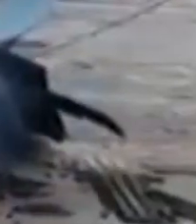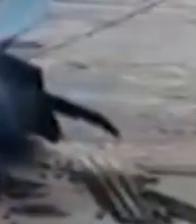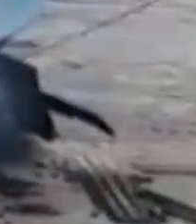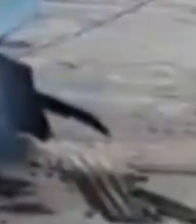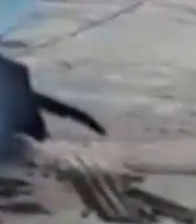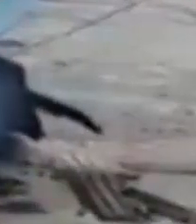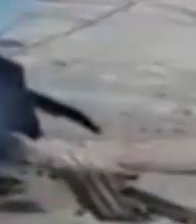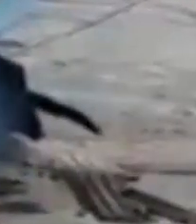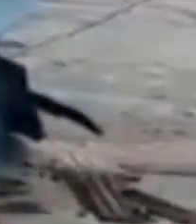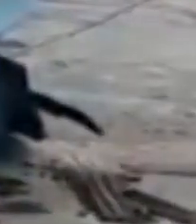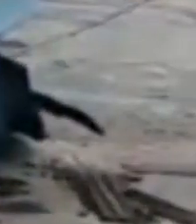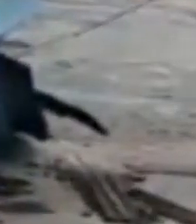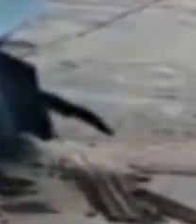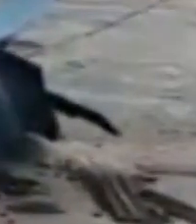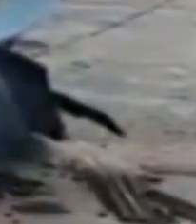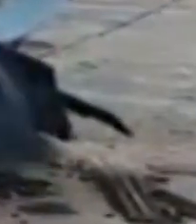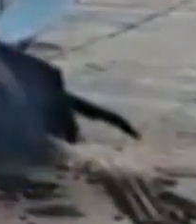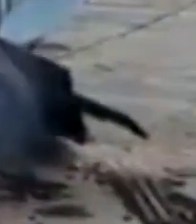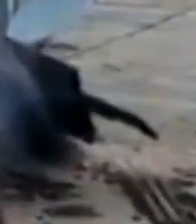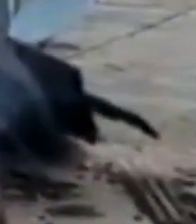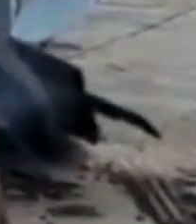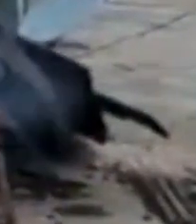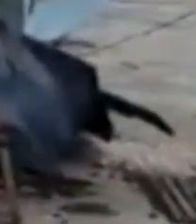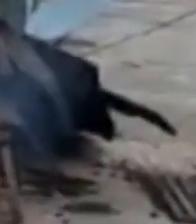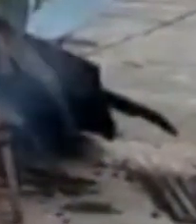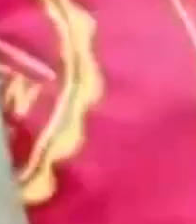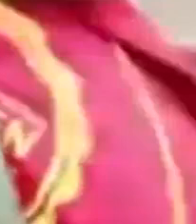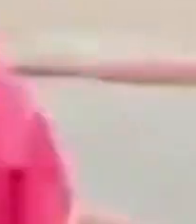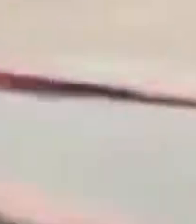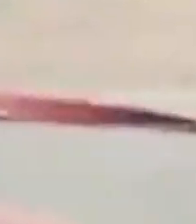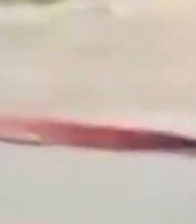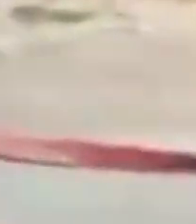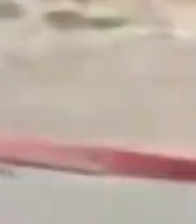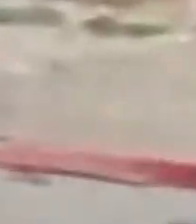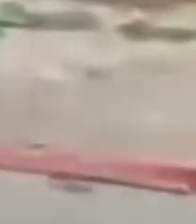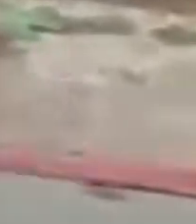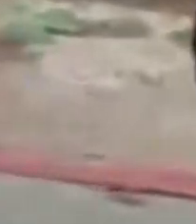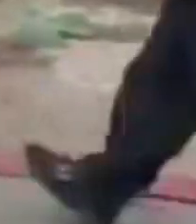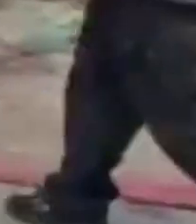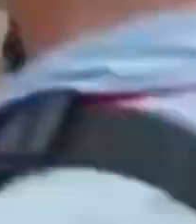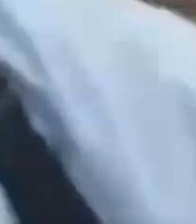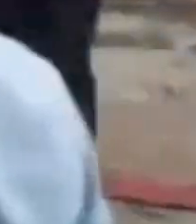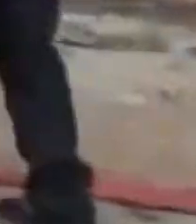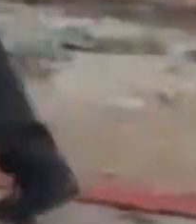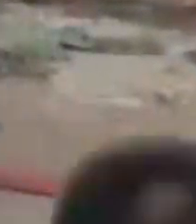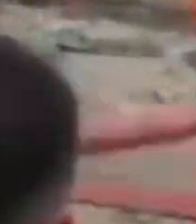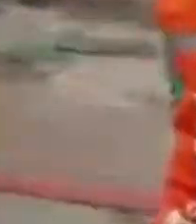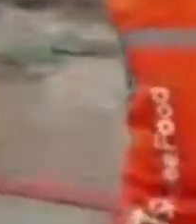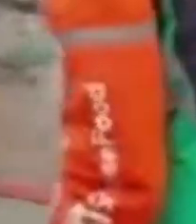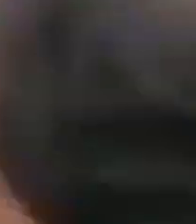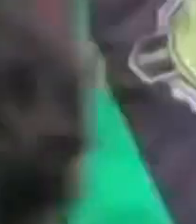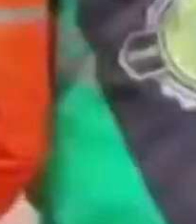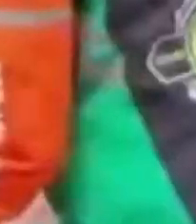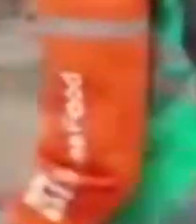pemilik salah satu kios yang dijadikan warung makan lupa mematikan kompor. Banyaknya bahan yang mudah terbakar membuat api dengan cepat